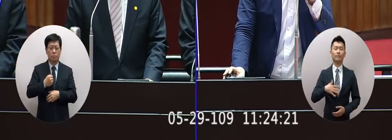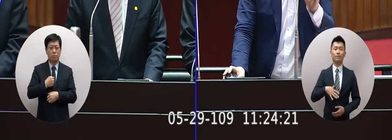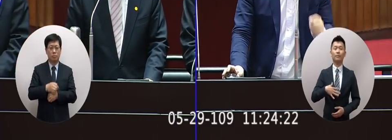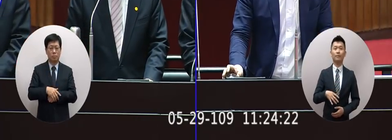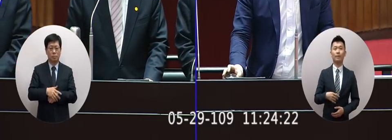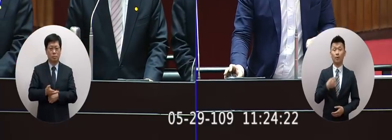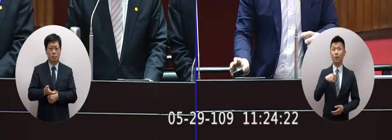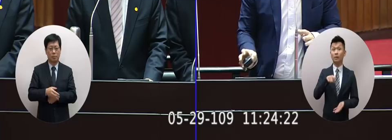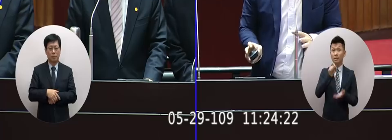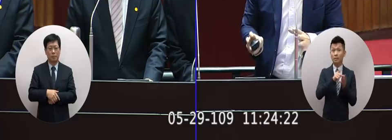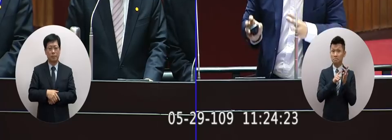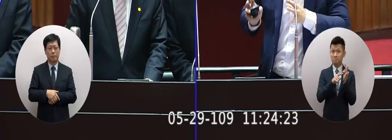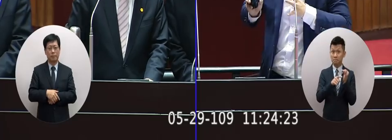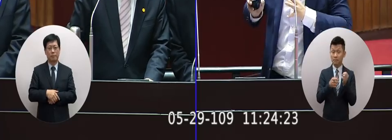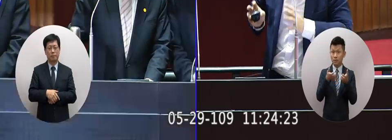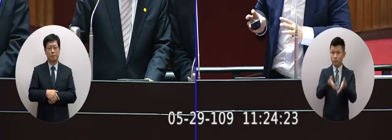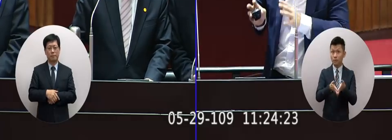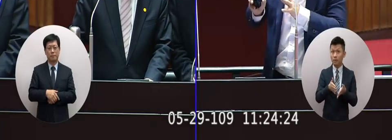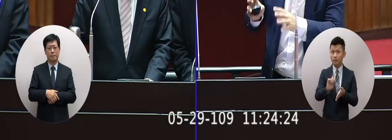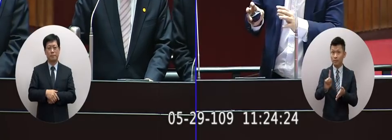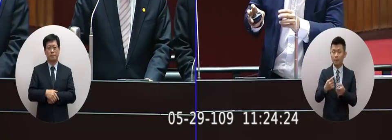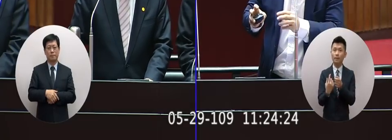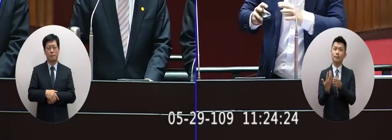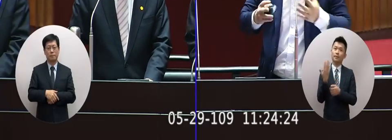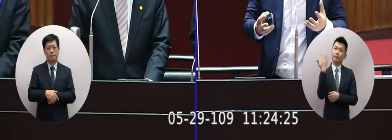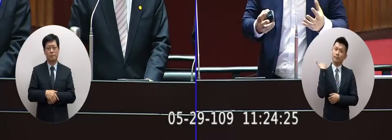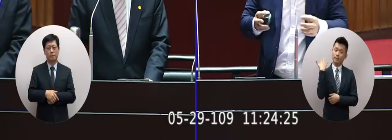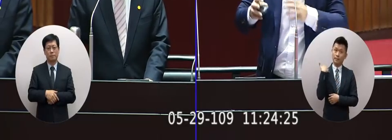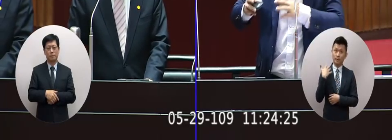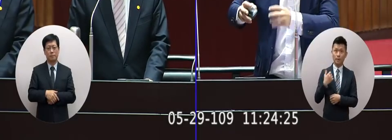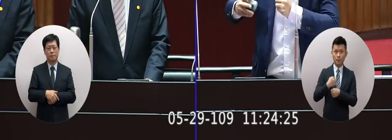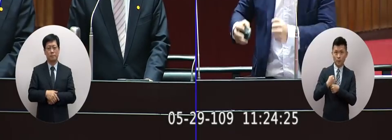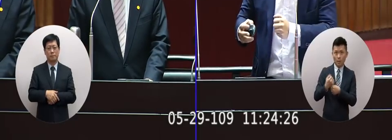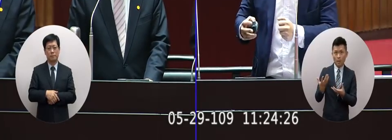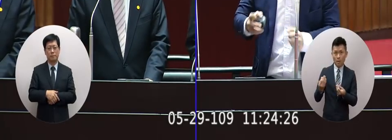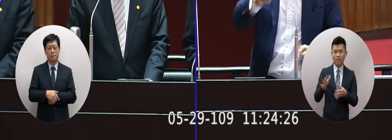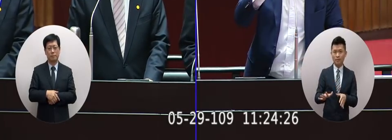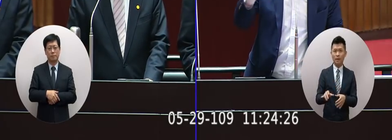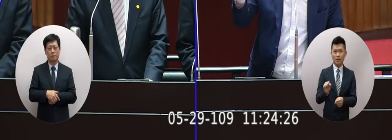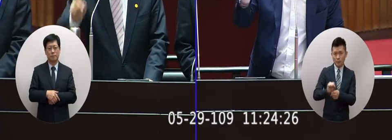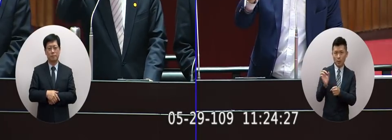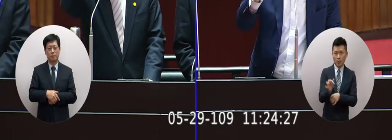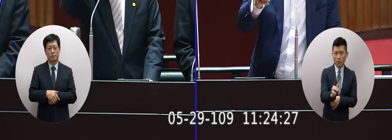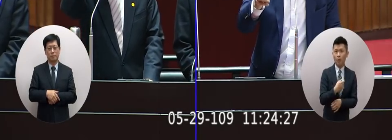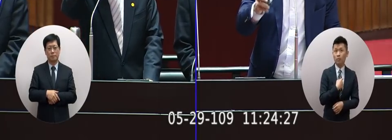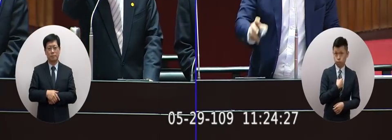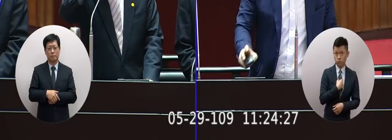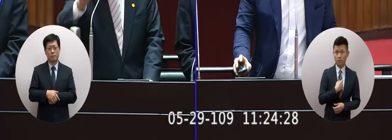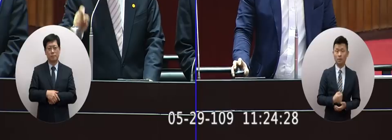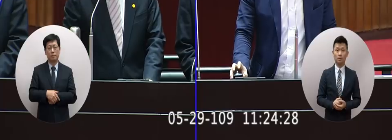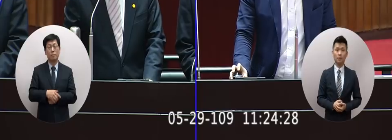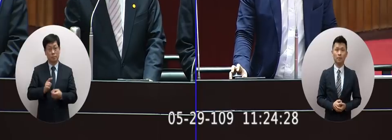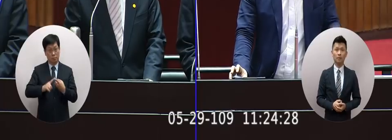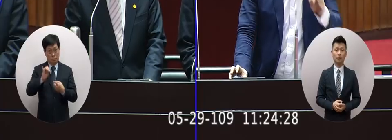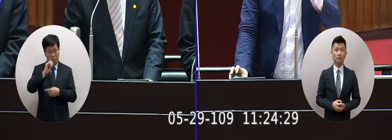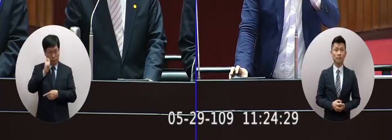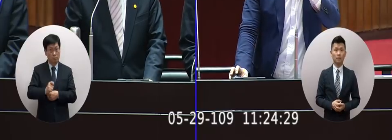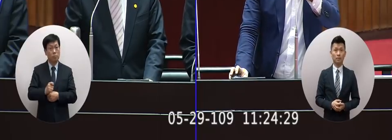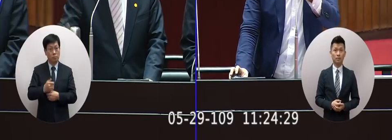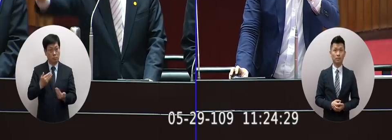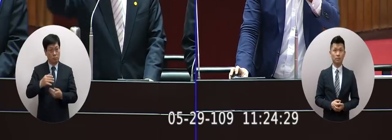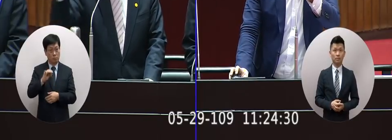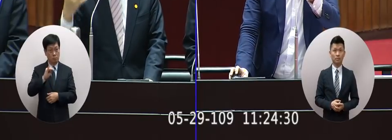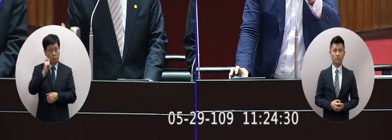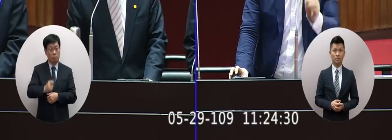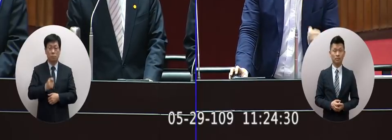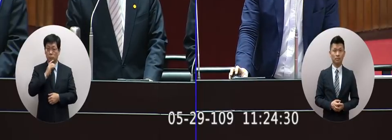我了解，我讲这个意思，重点是讲，因为过去咱咧做的时阵，也阁无安尼，啊，即马需要加速嘛。但是其实包括 日本，1000亿的呢， 是 1000亿，